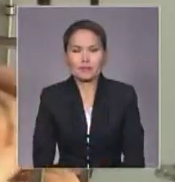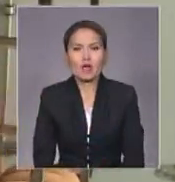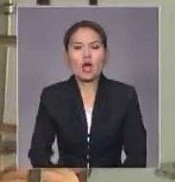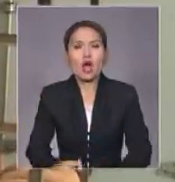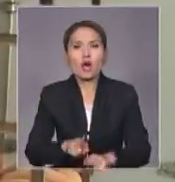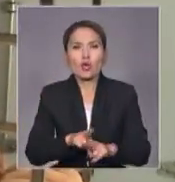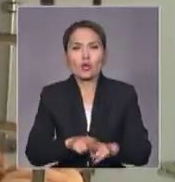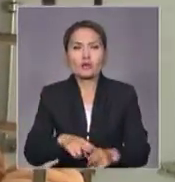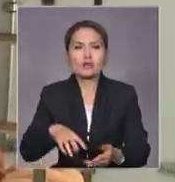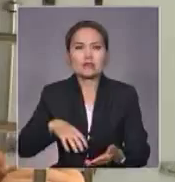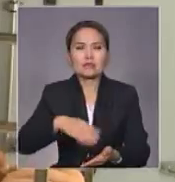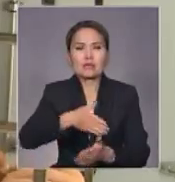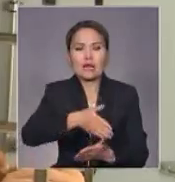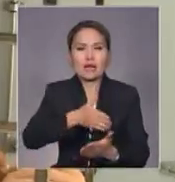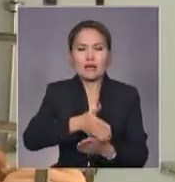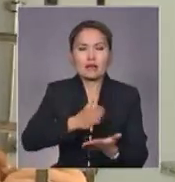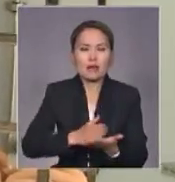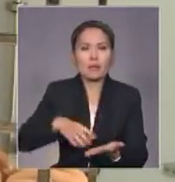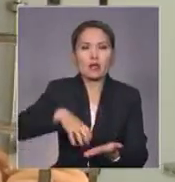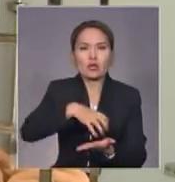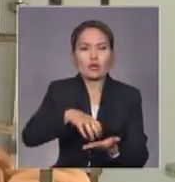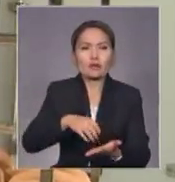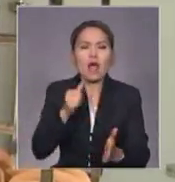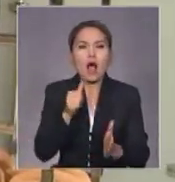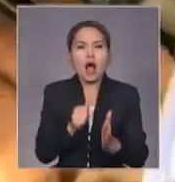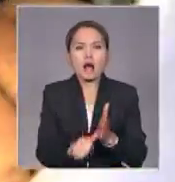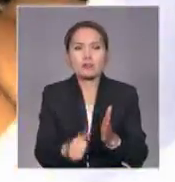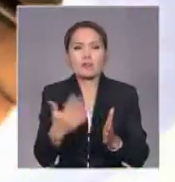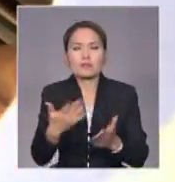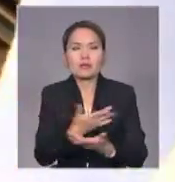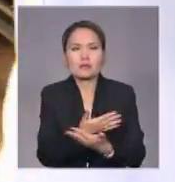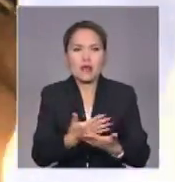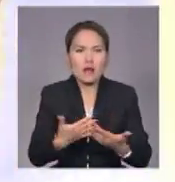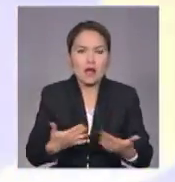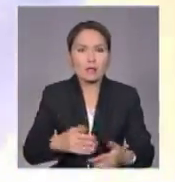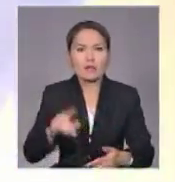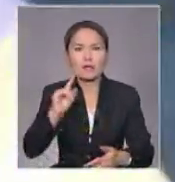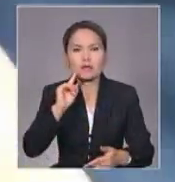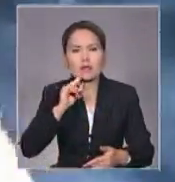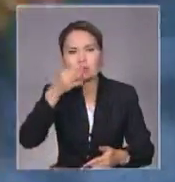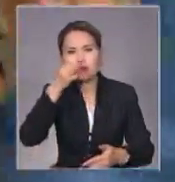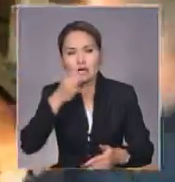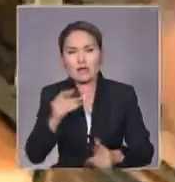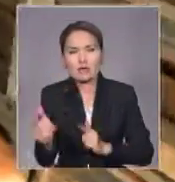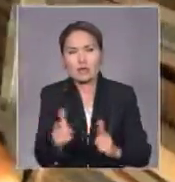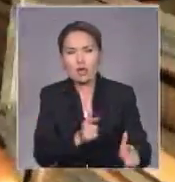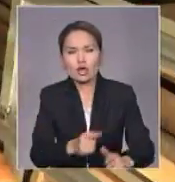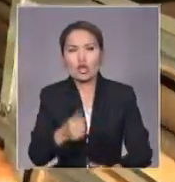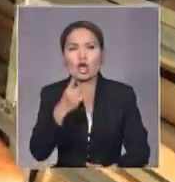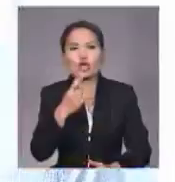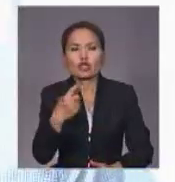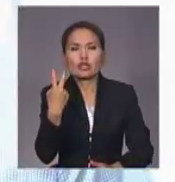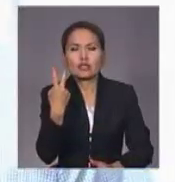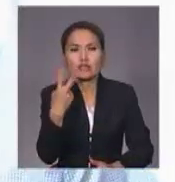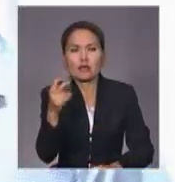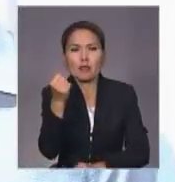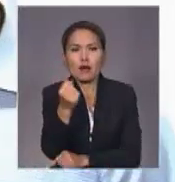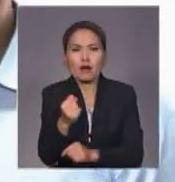Мұнда нан тоқаш өнімдерінің 65 түрі дайындалады, оның 45-і кондитерлік тауар. Кәсіпорында 120 адам еңбек етеді.